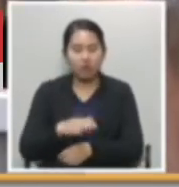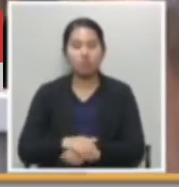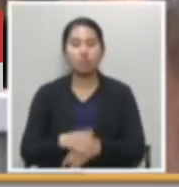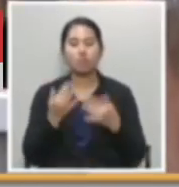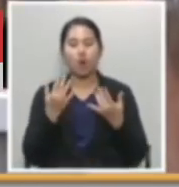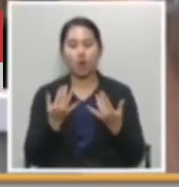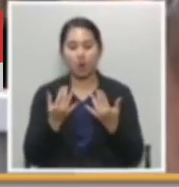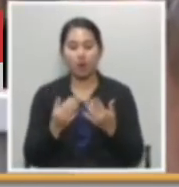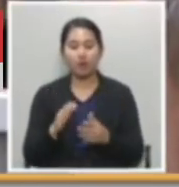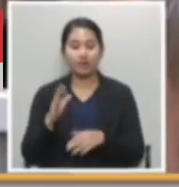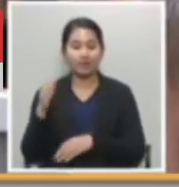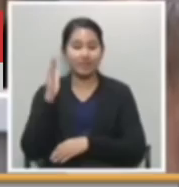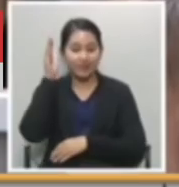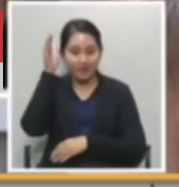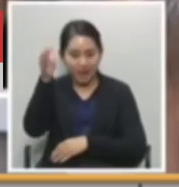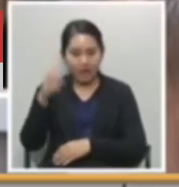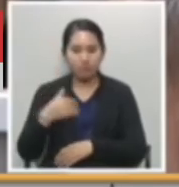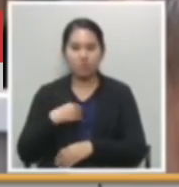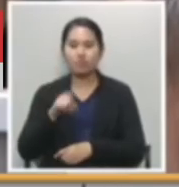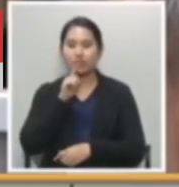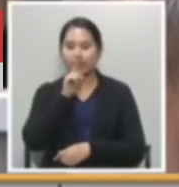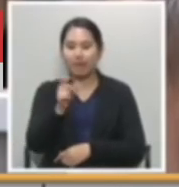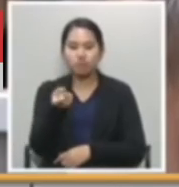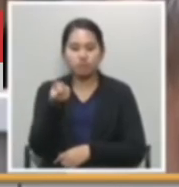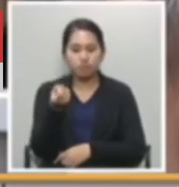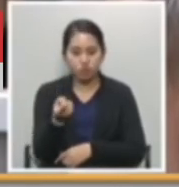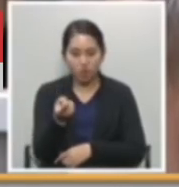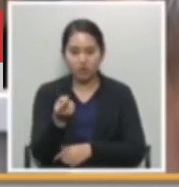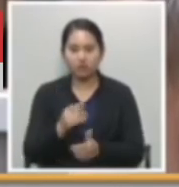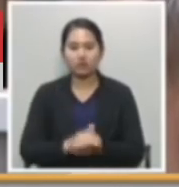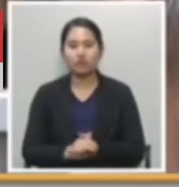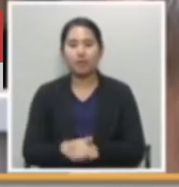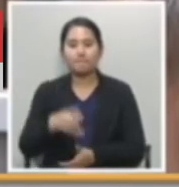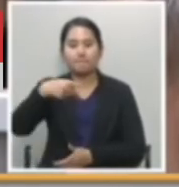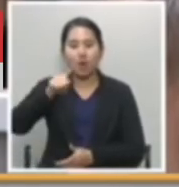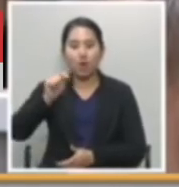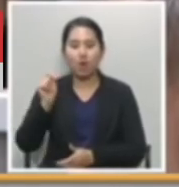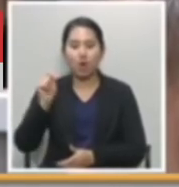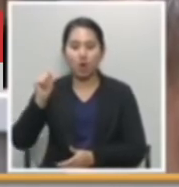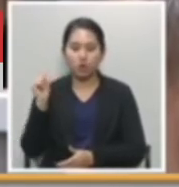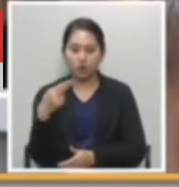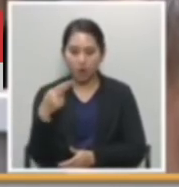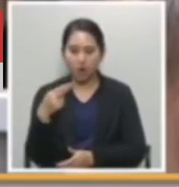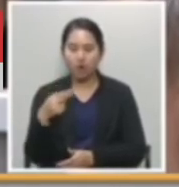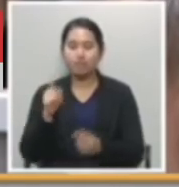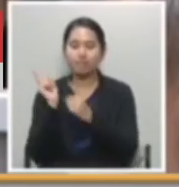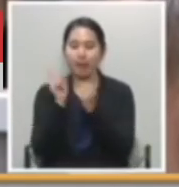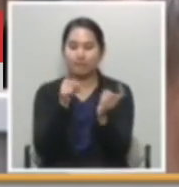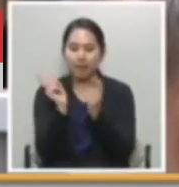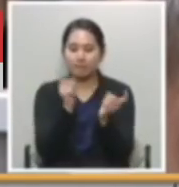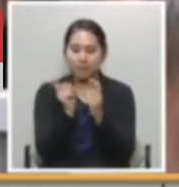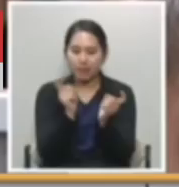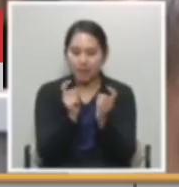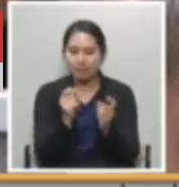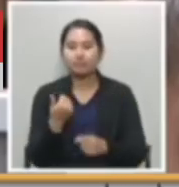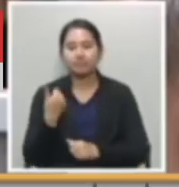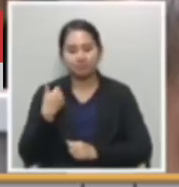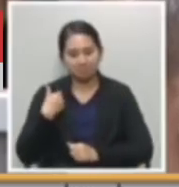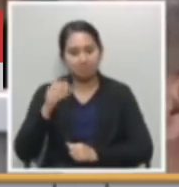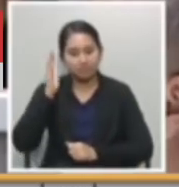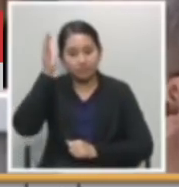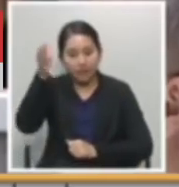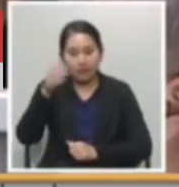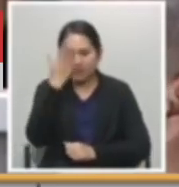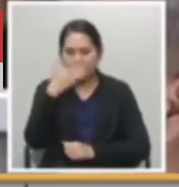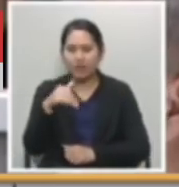ตนะครับตั้งกระทู้สดเรียกปตท.มาแก้ข่าวเรื่องนี้แล้วเราต้องฟัดกันในสภาอย่างรุนแรงแน่นอนนะว่าท